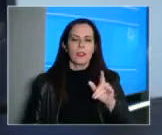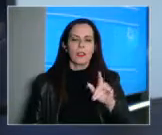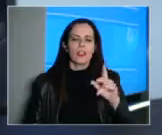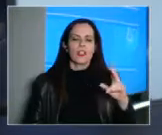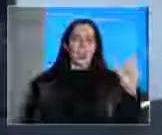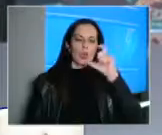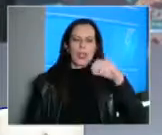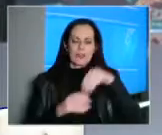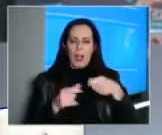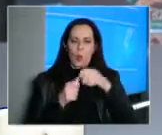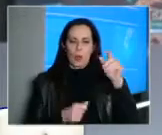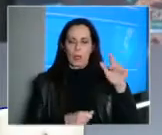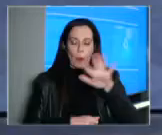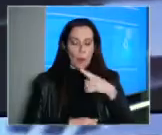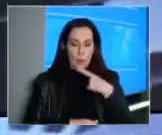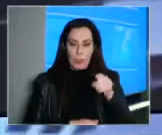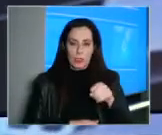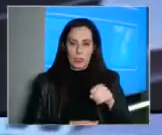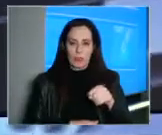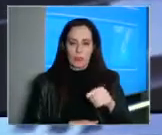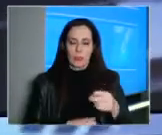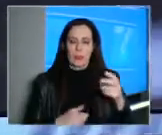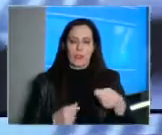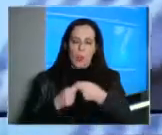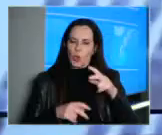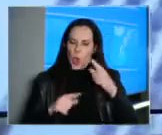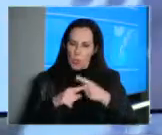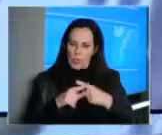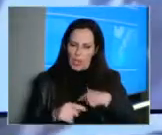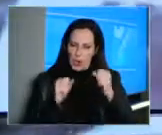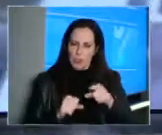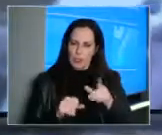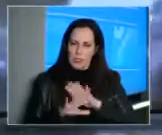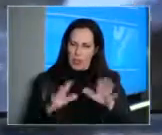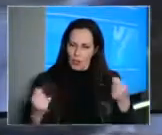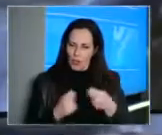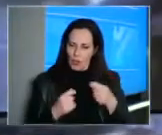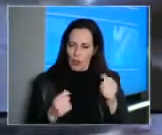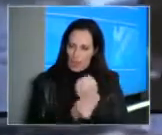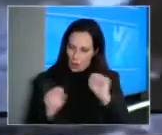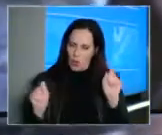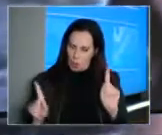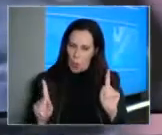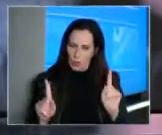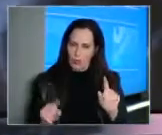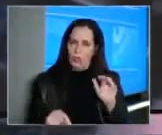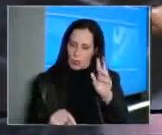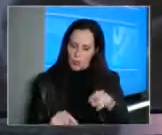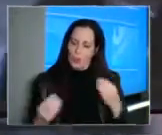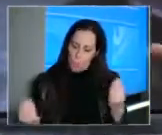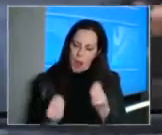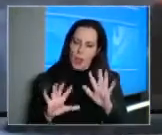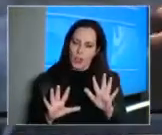לאיחוד האירופאי, והוא אמר אז בפירוש זה איחוד נוצרי. זאת אומרת, אני לא בטוח שזה רק עניין של חילוניות פה בסיפור הזה, יש פה